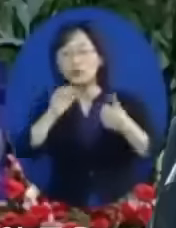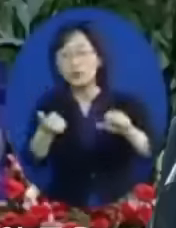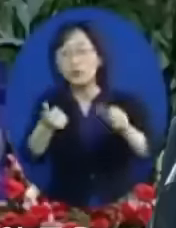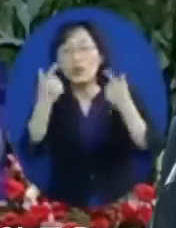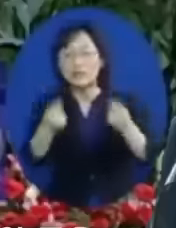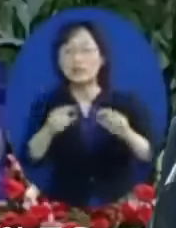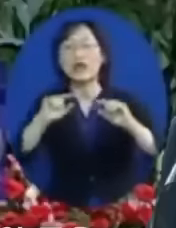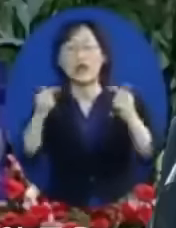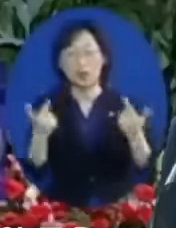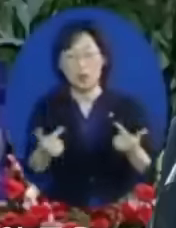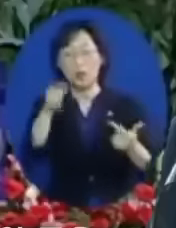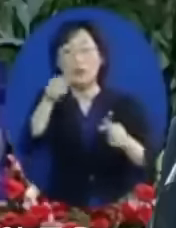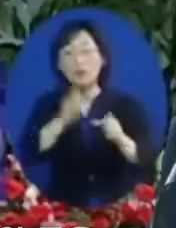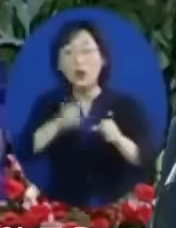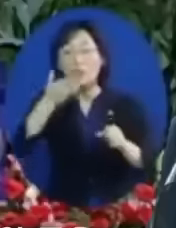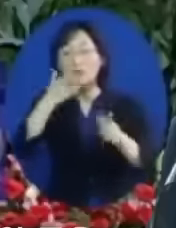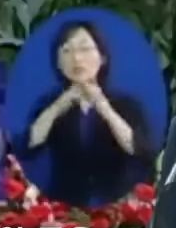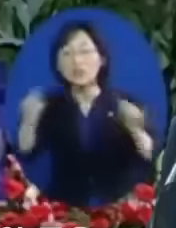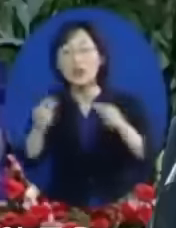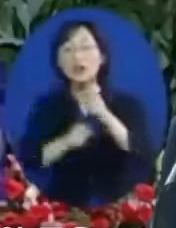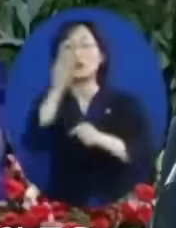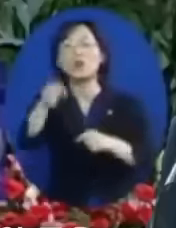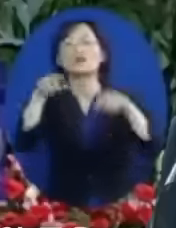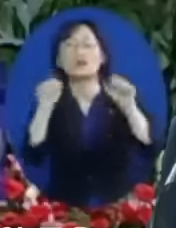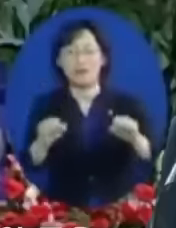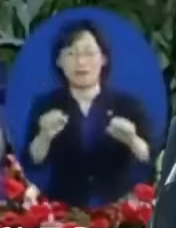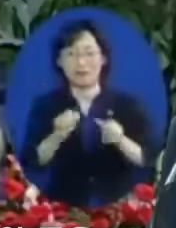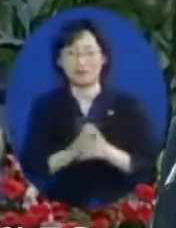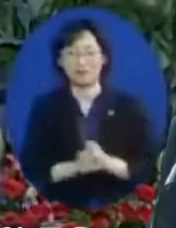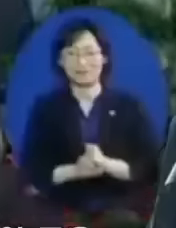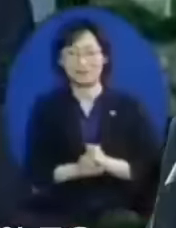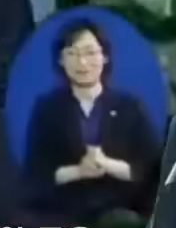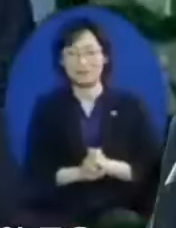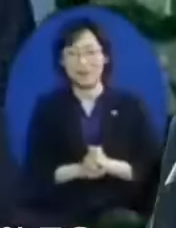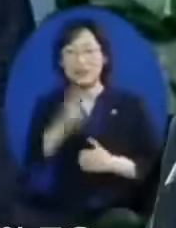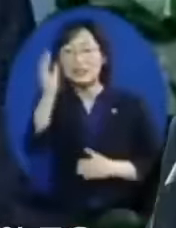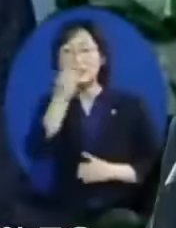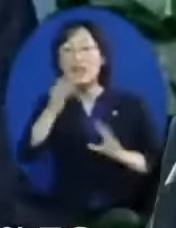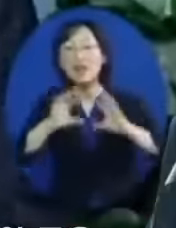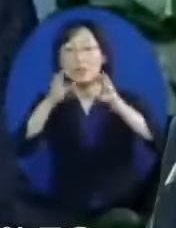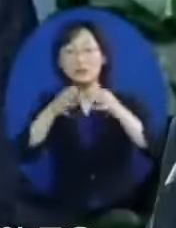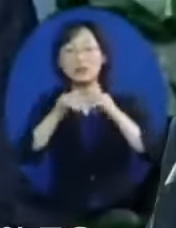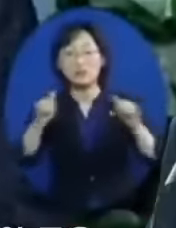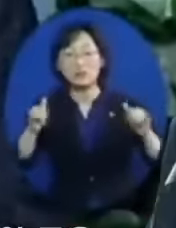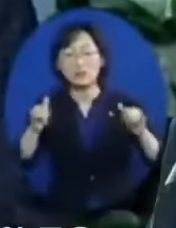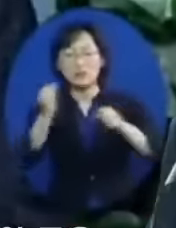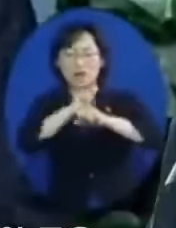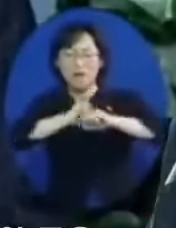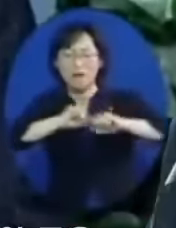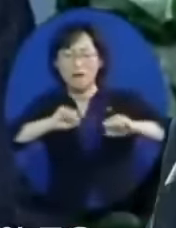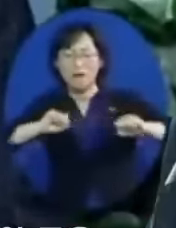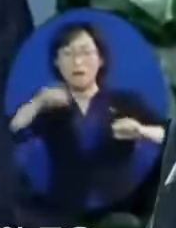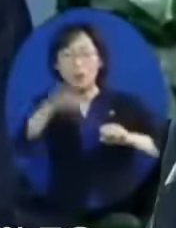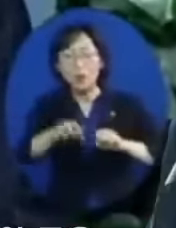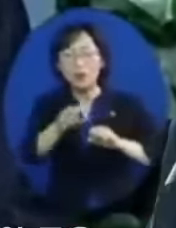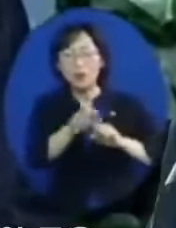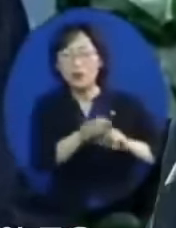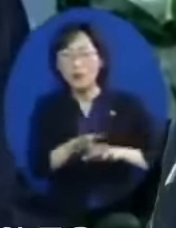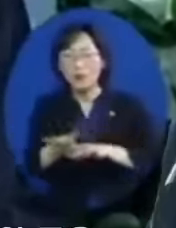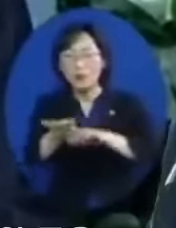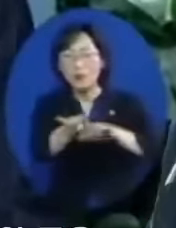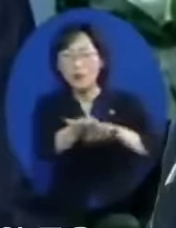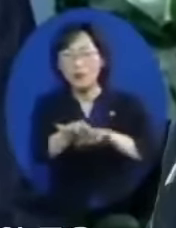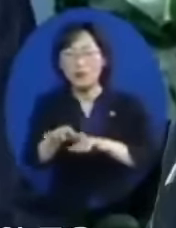같지 아니하여 이 떡을 먹는 자는 영원히 살리라. 이스라엘 백성은 광야를 40년 동안 방황할